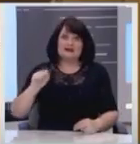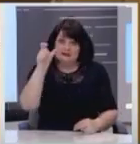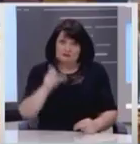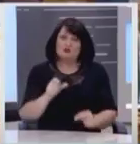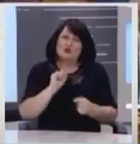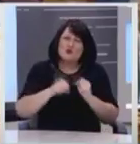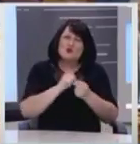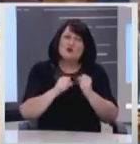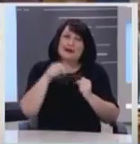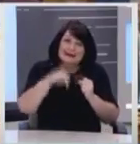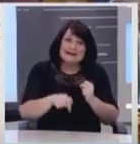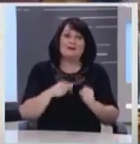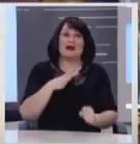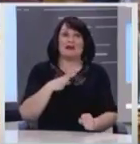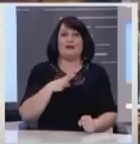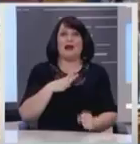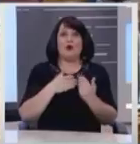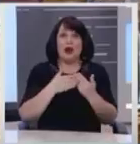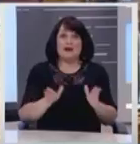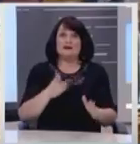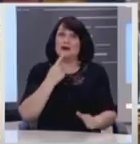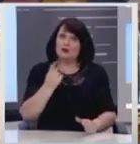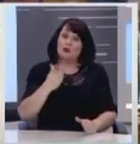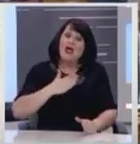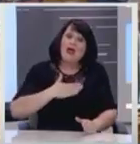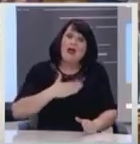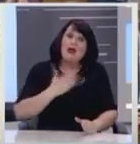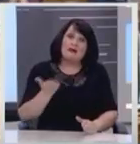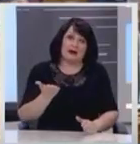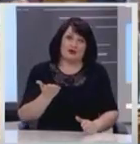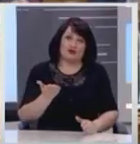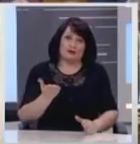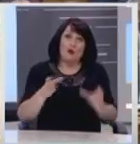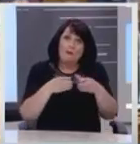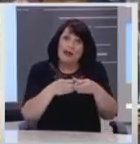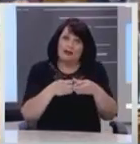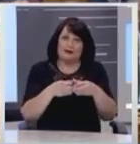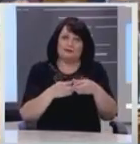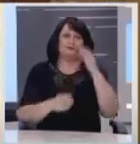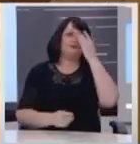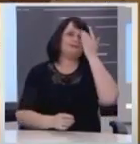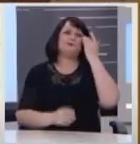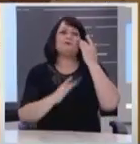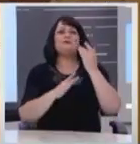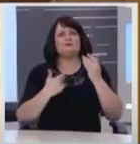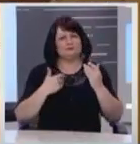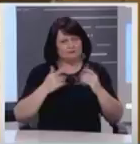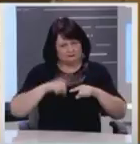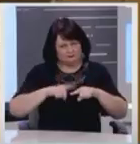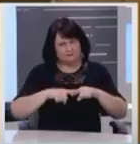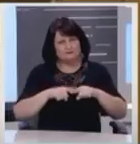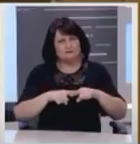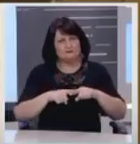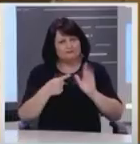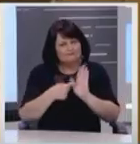την οποία σήμερα θα ήθελα και δημόσια να τον ευχαριστήσω. Γιατί η ελληνική πλευρά